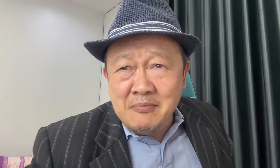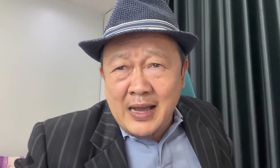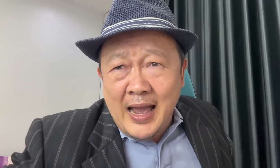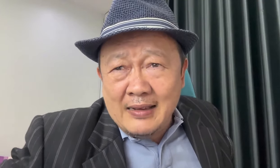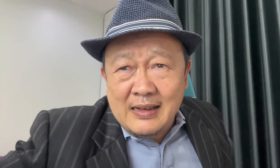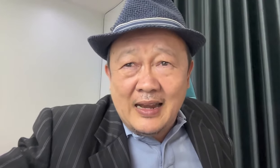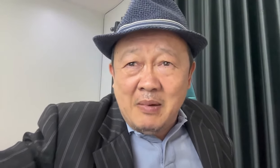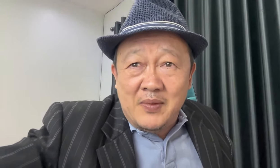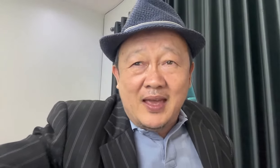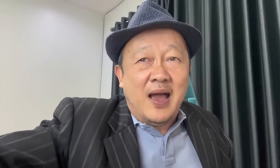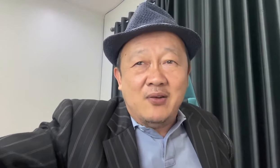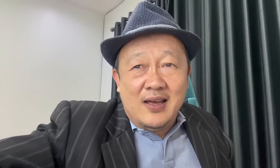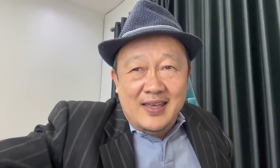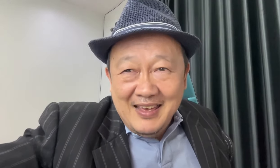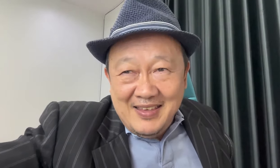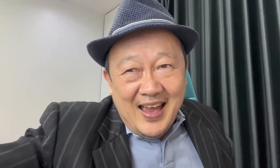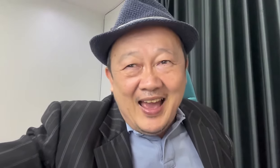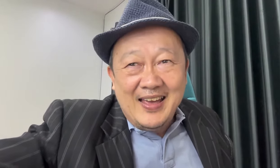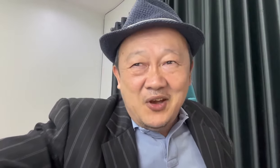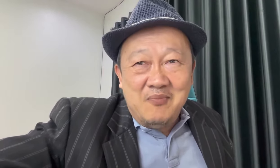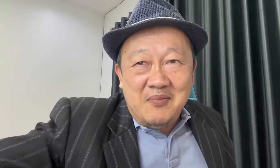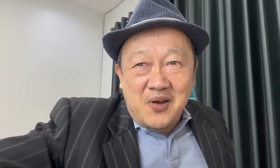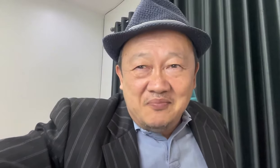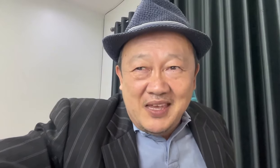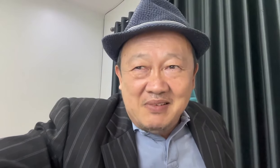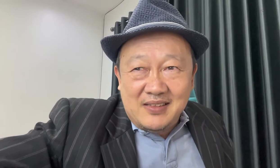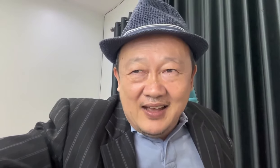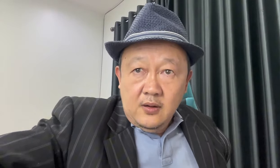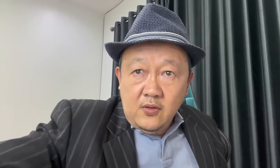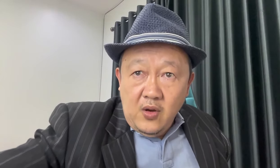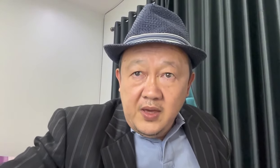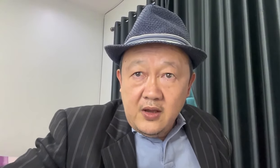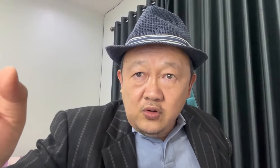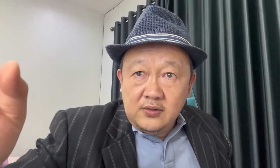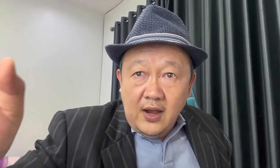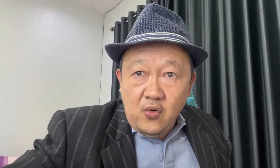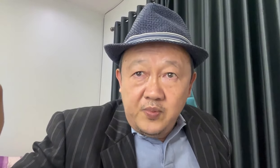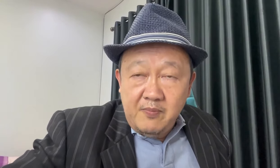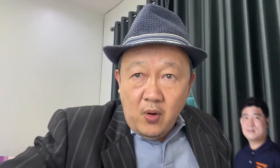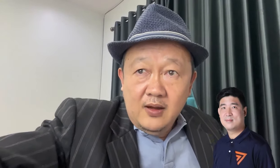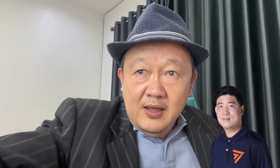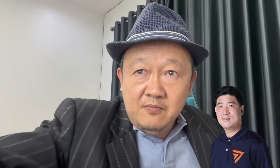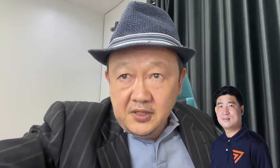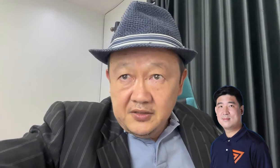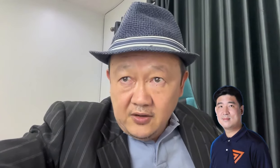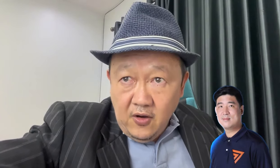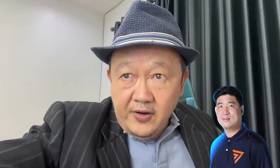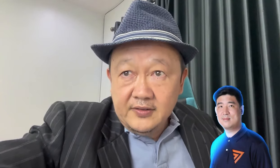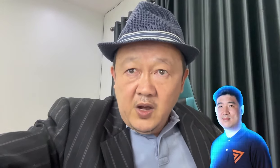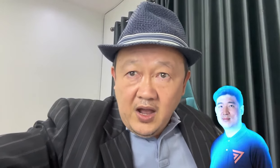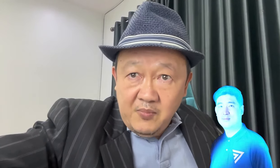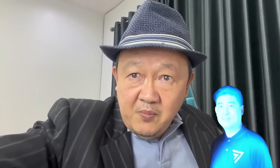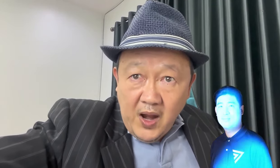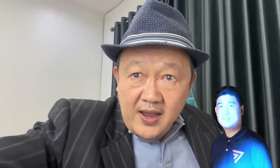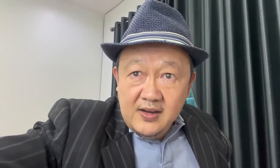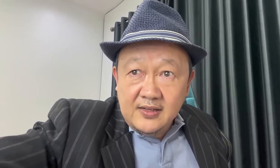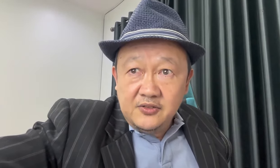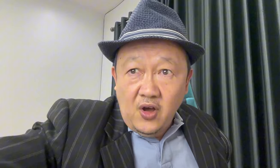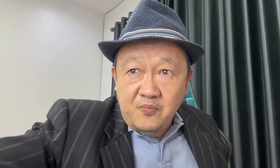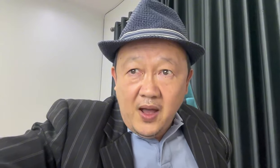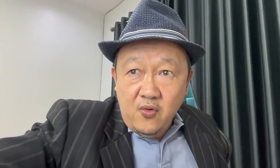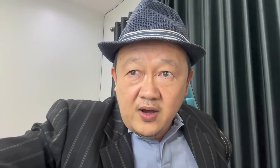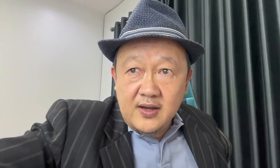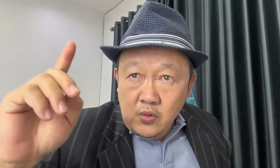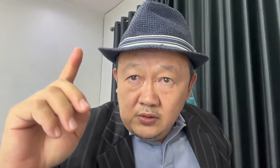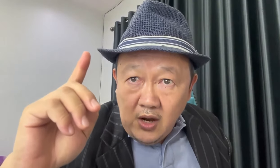แค่ 3ครั้งอะไรแบบเนี้ยเปล่าเลยอย่ายอมรับความจริงมาเถอะแล้วก็มีคุณเฒ่าพิภพลิ้มจิตกรมาอภิปรายเรื่อง